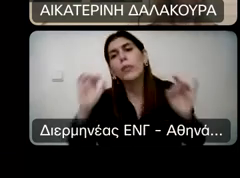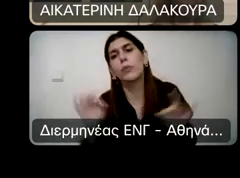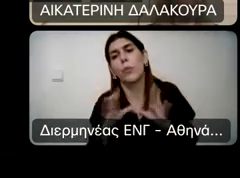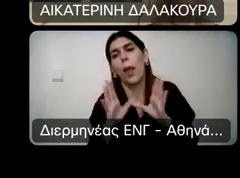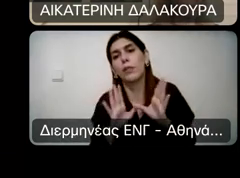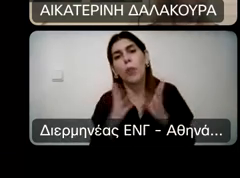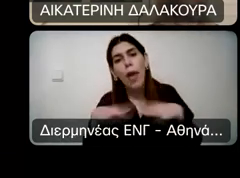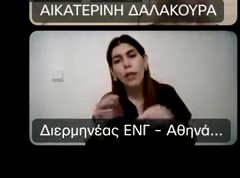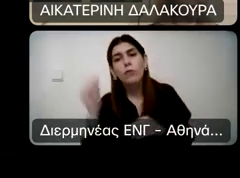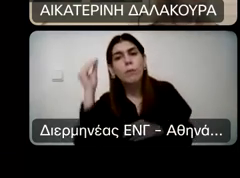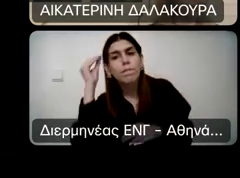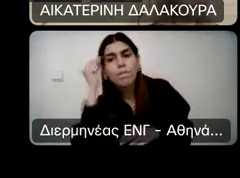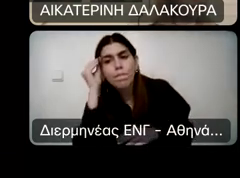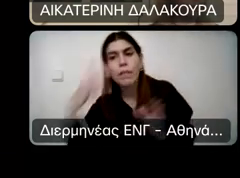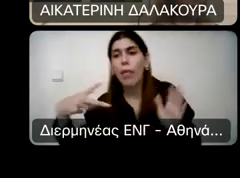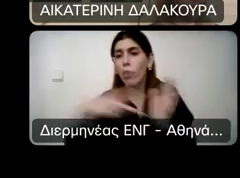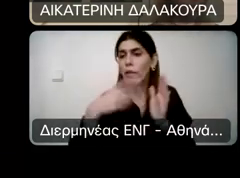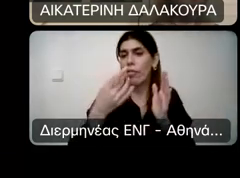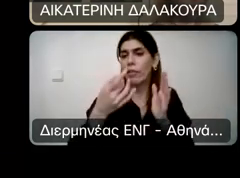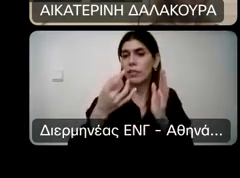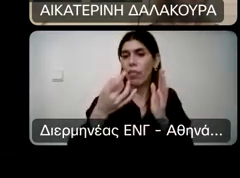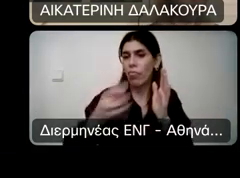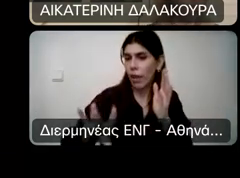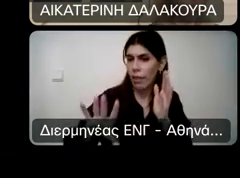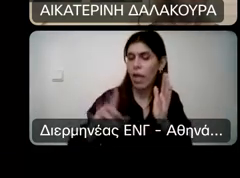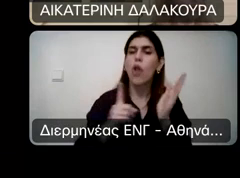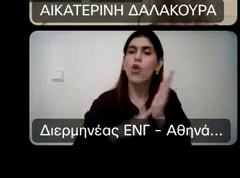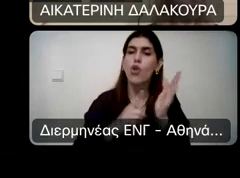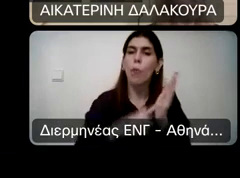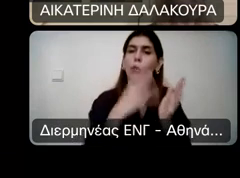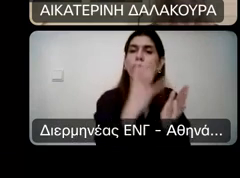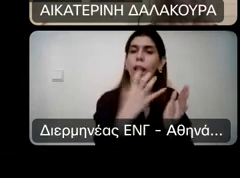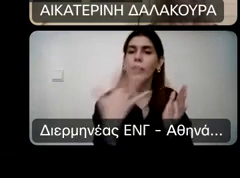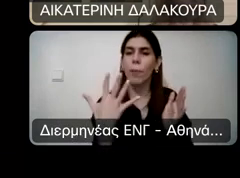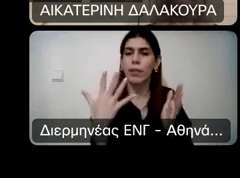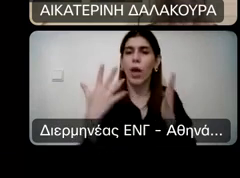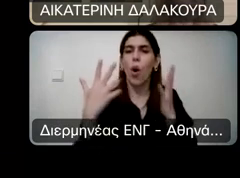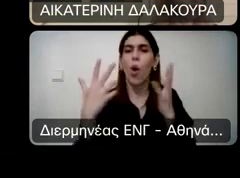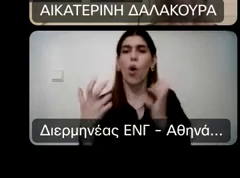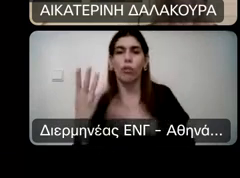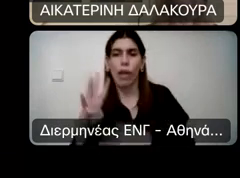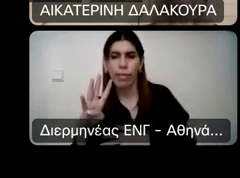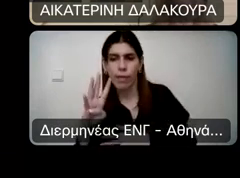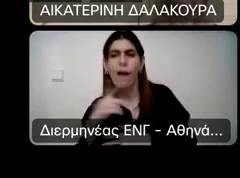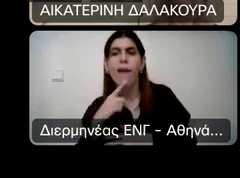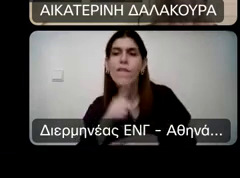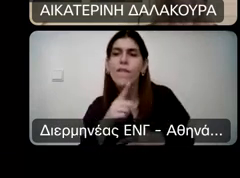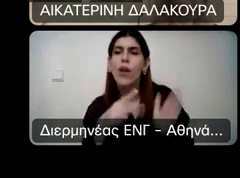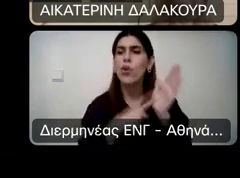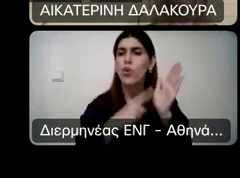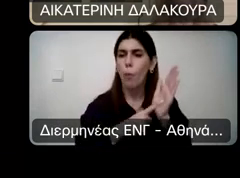ενταχθεί μετά το 19 και την ψήφιση του νόμου 4589, που ο νόμος αυτός, με βάση το